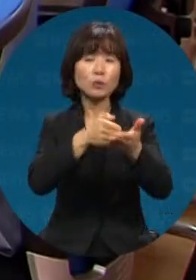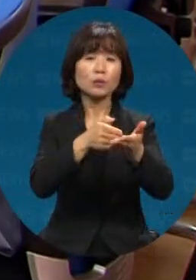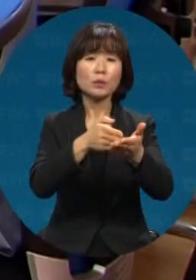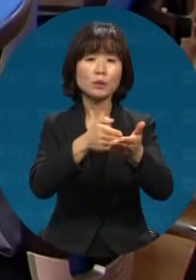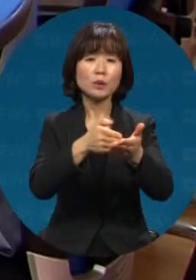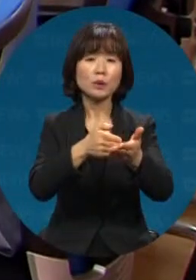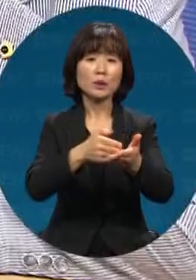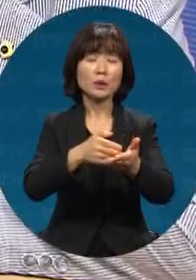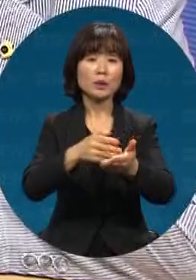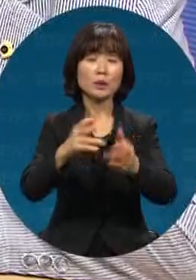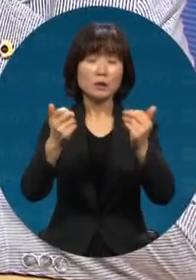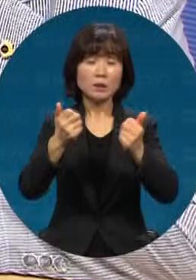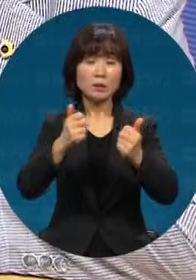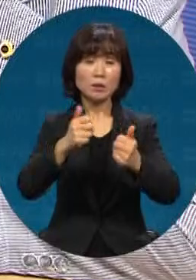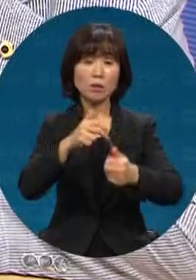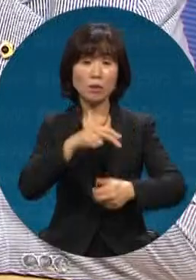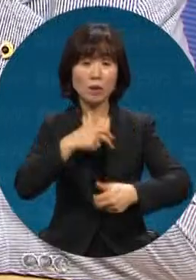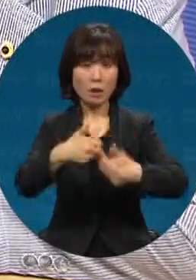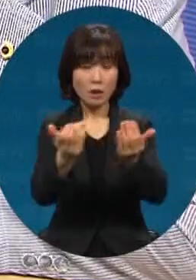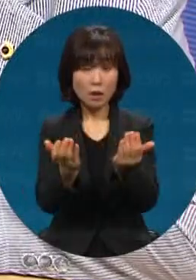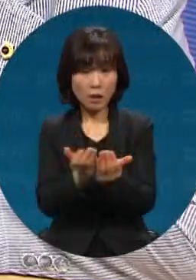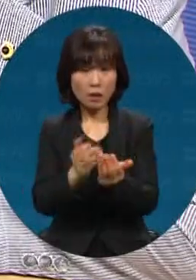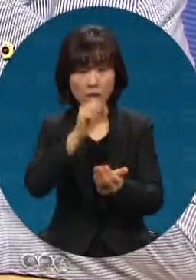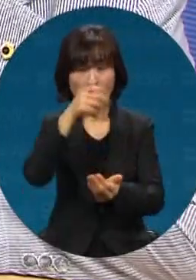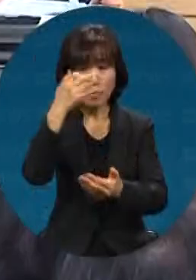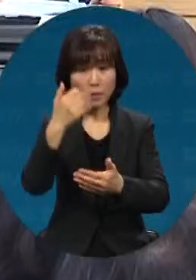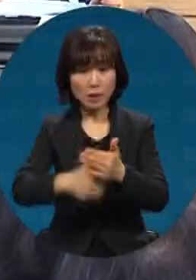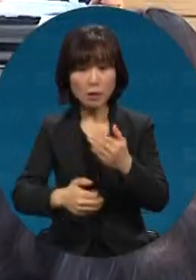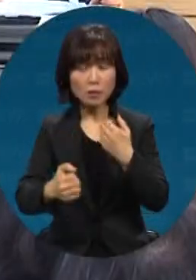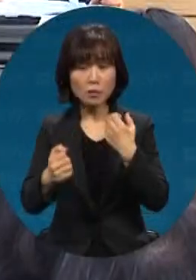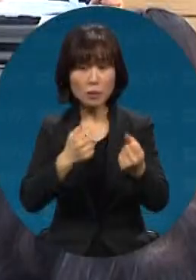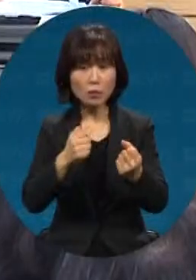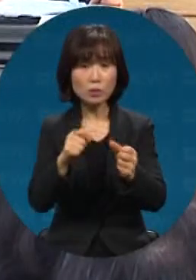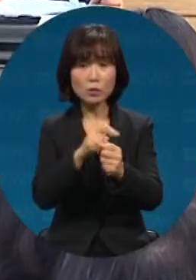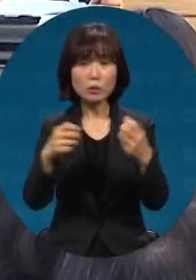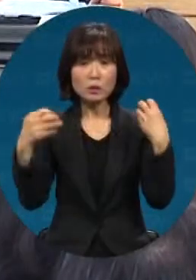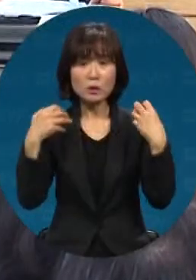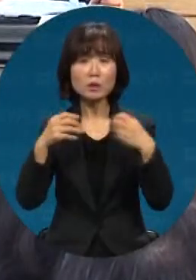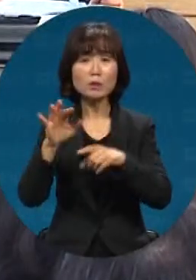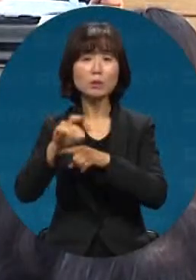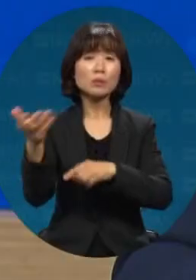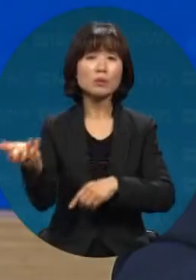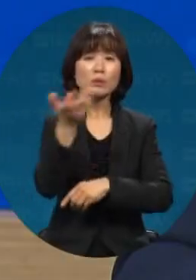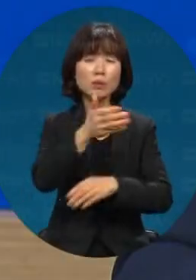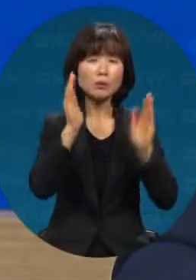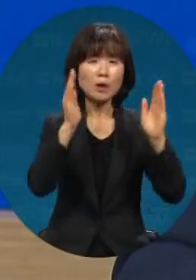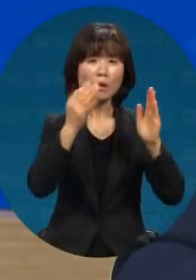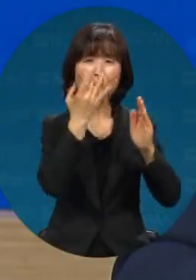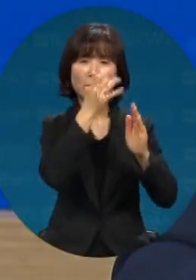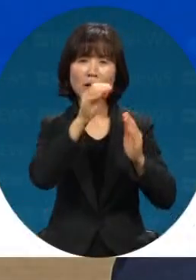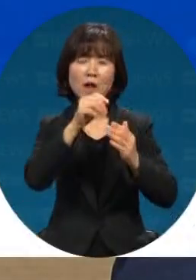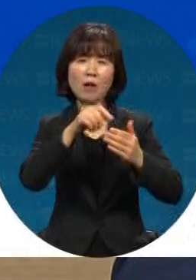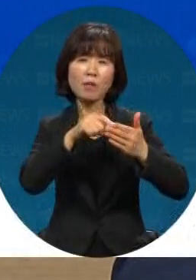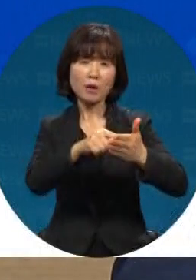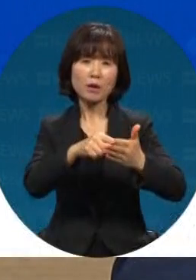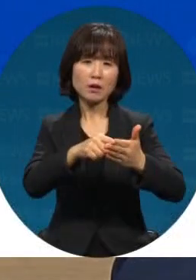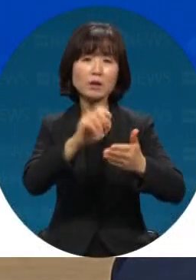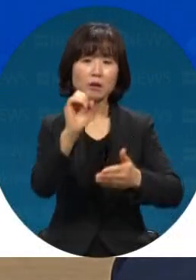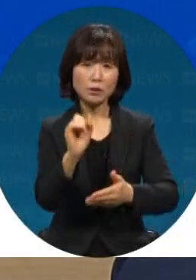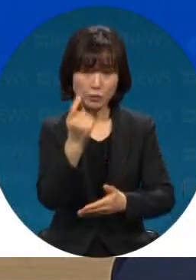의회가 예산을 삭감했음에도 교육청의 농촌유학을 강행했다는 이유에서입니다 저희는 이제